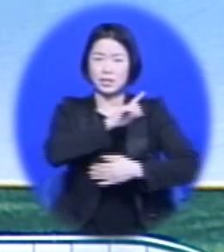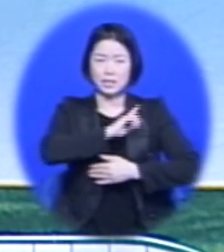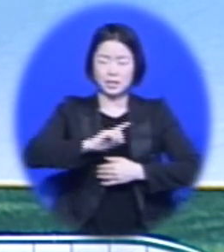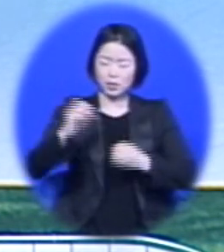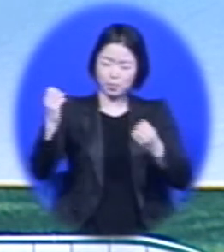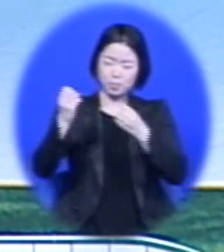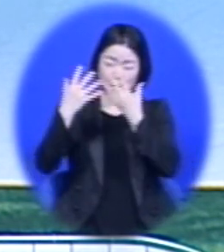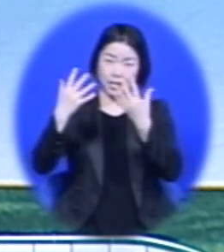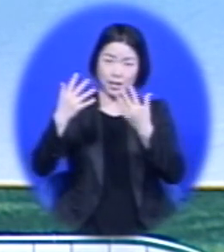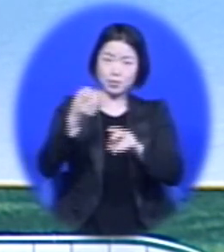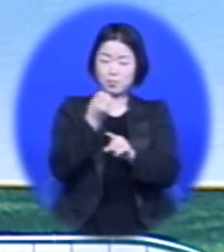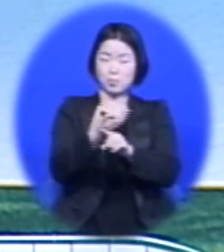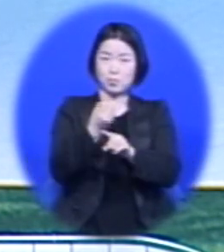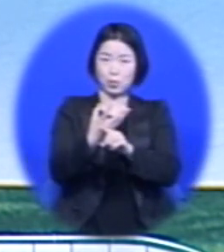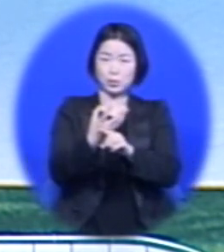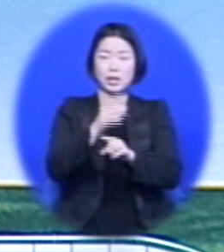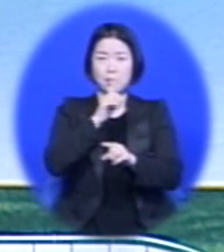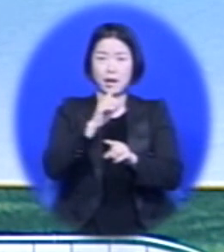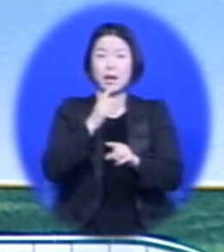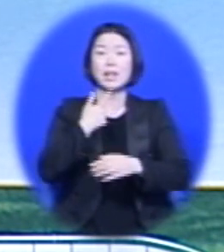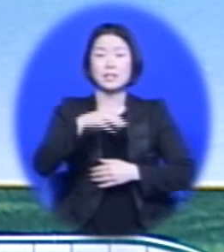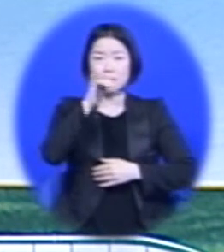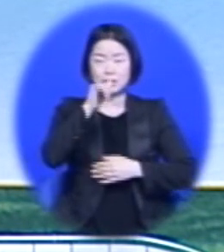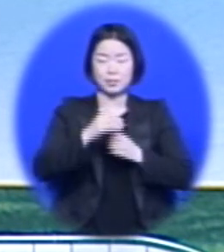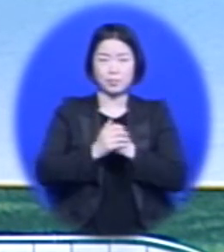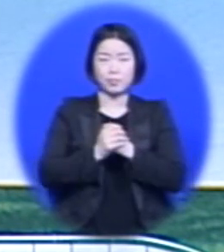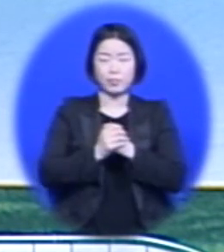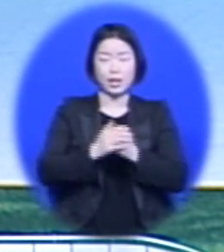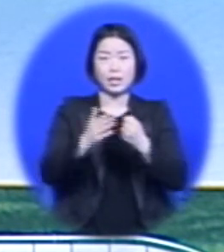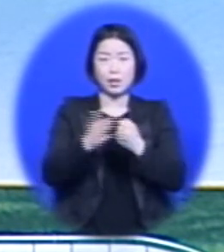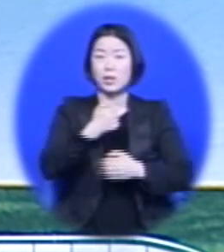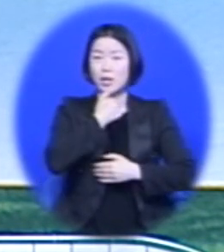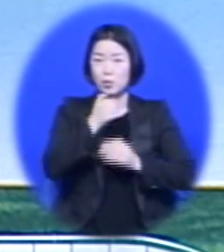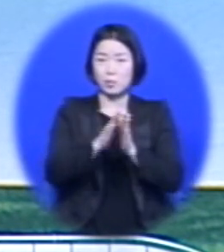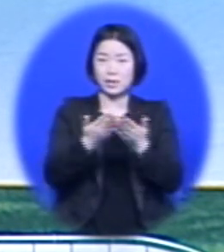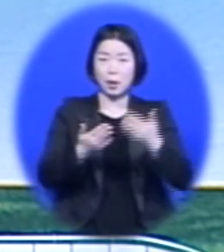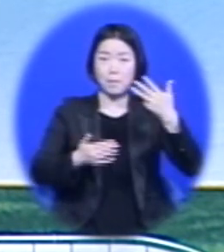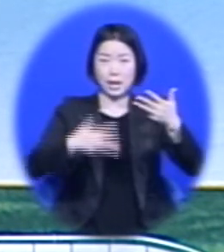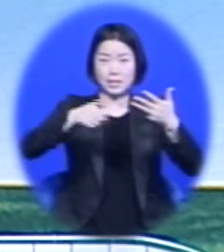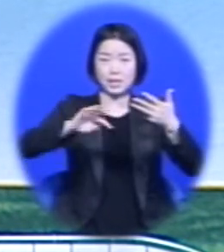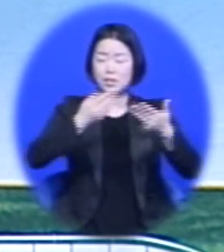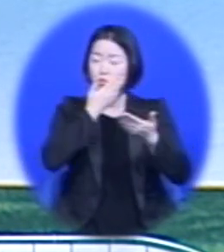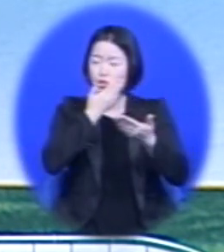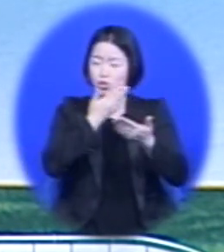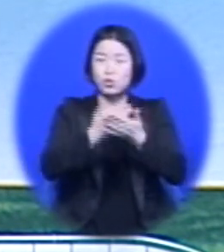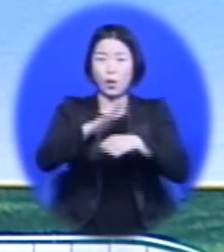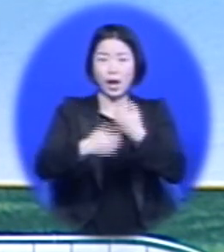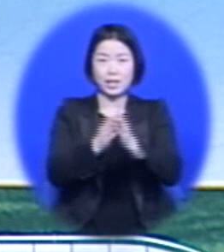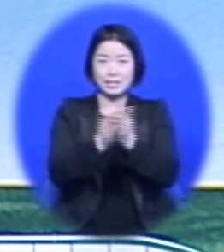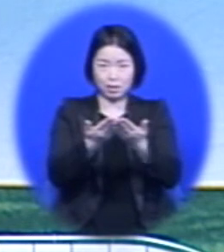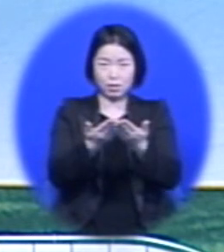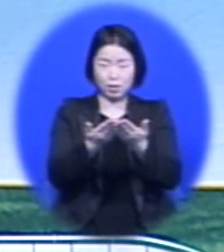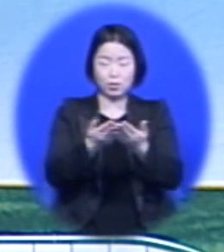보석이다 라고 그렇게 말을 했습니다. 그러니까 로마서 8장은 굉장히 중요한 성경이고 또 너무나